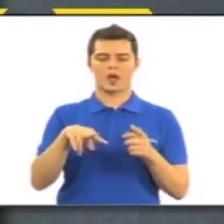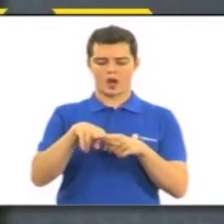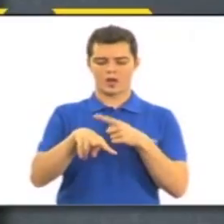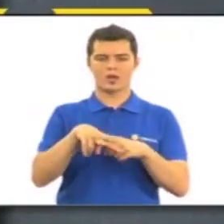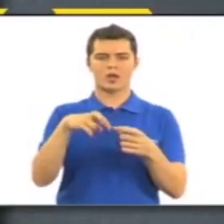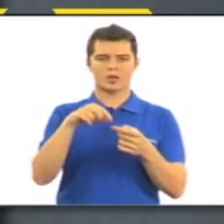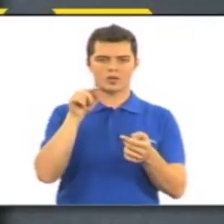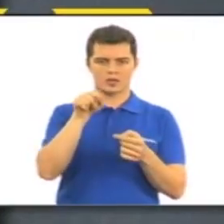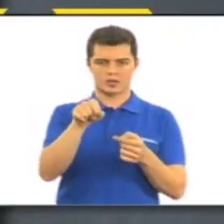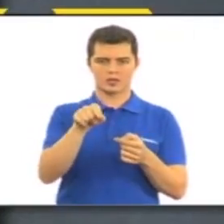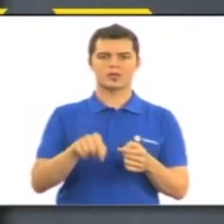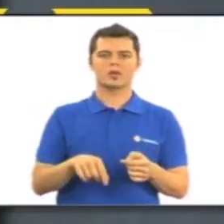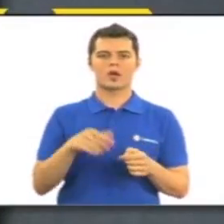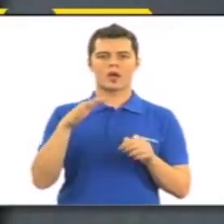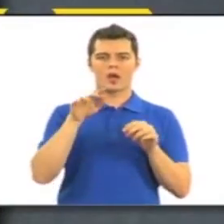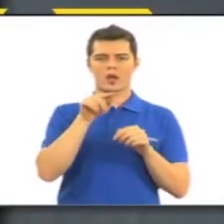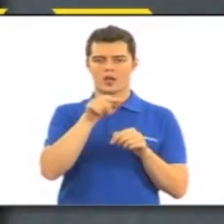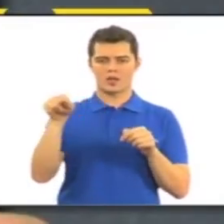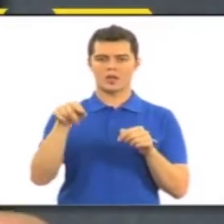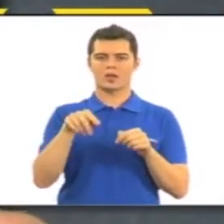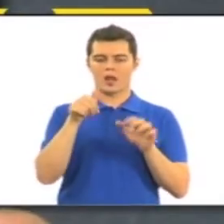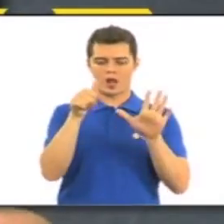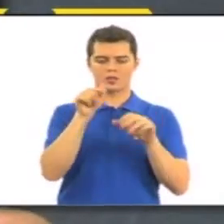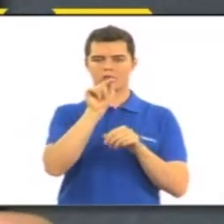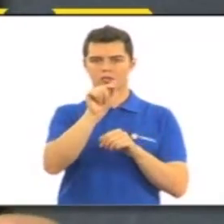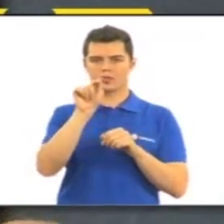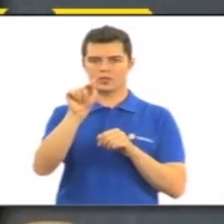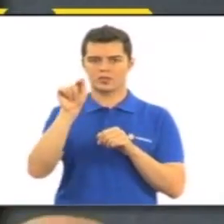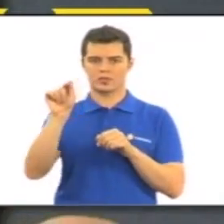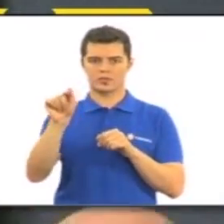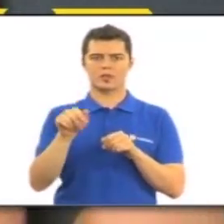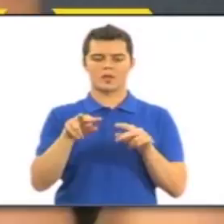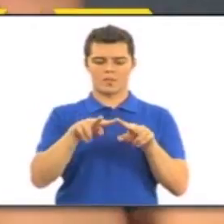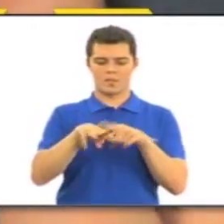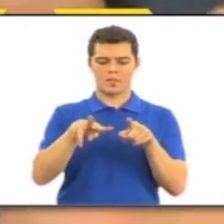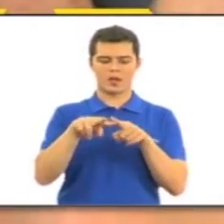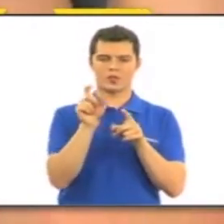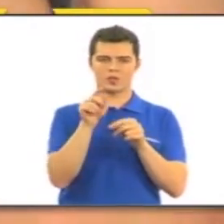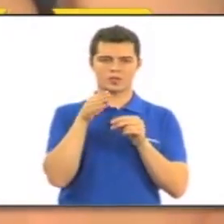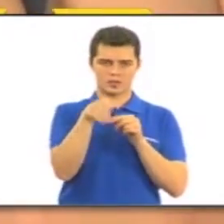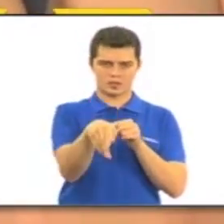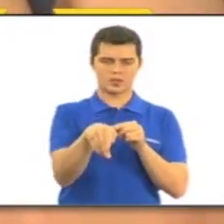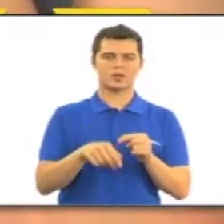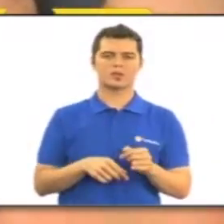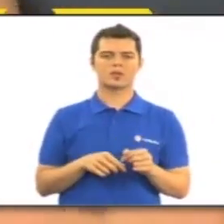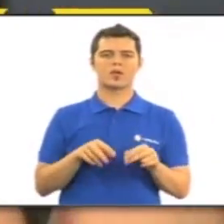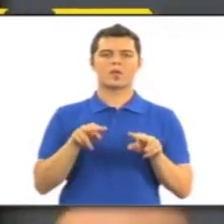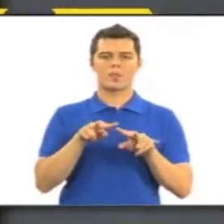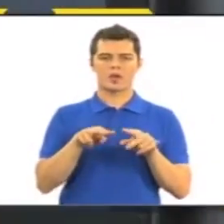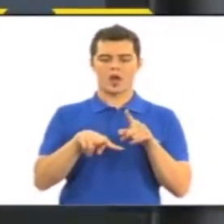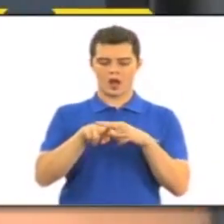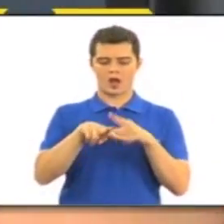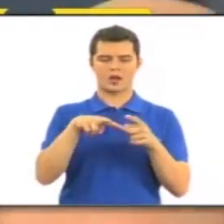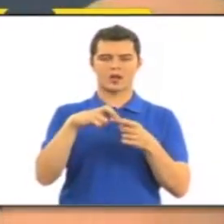Telefonumuzun ayarlarına ulaşabilmek için ana ekranda 6 nokta işareti bulunan menü bölümüne giriş yapıyoruz. Menüde